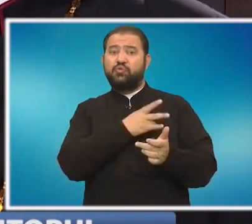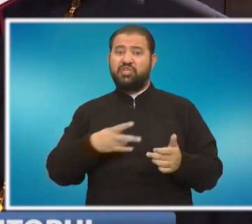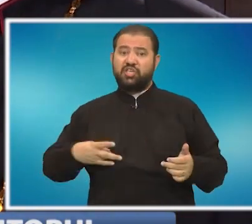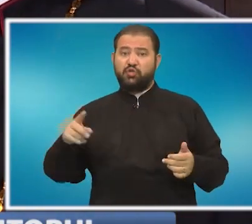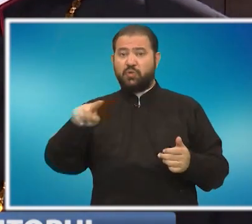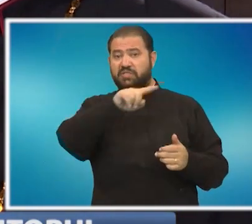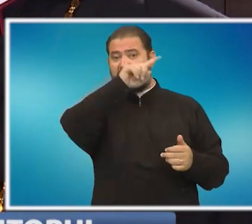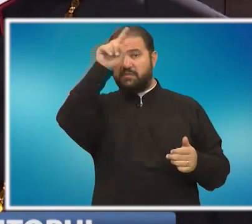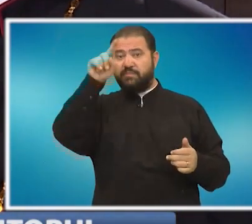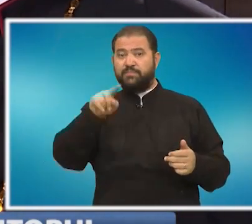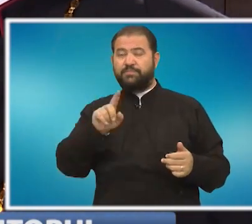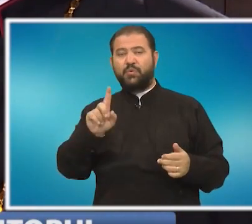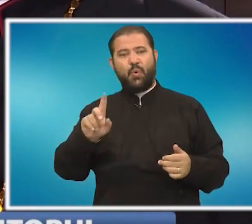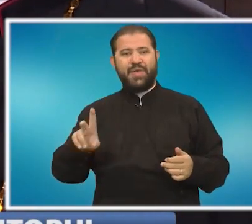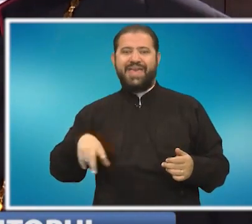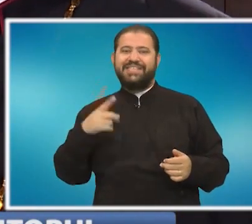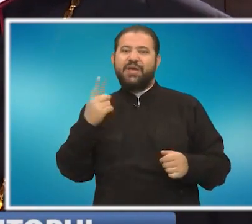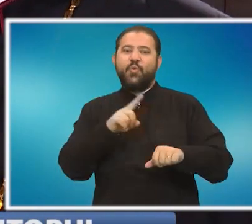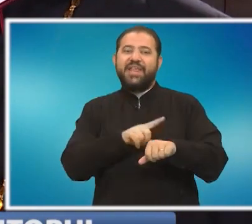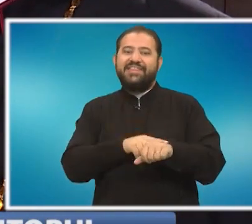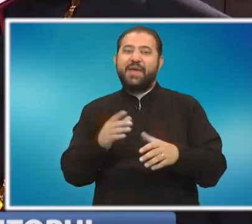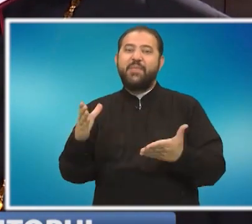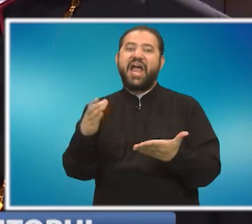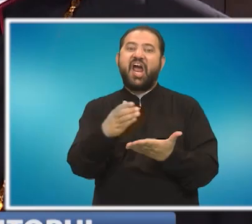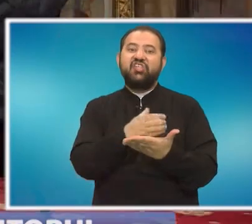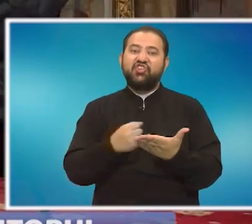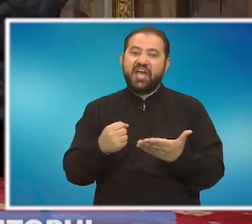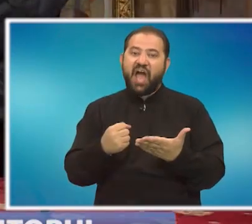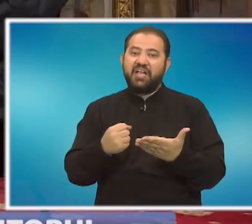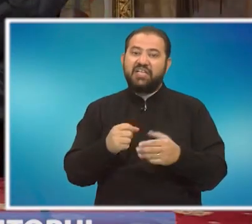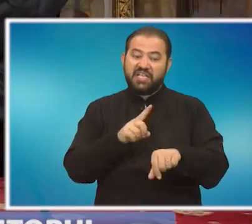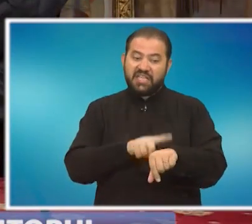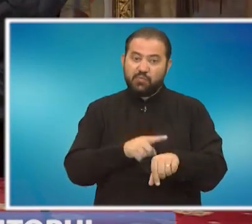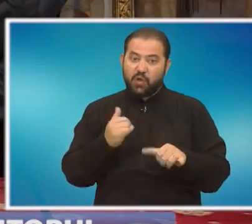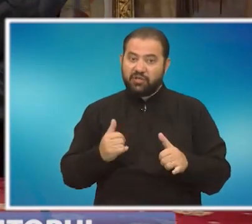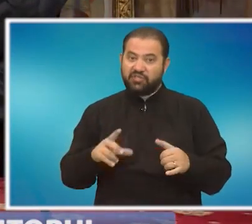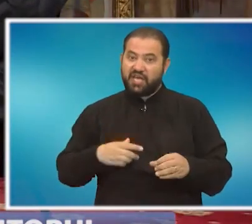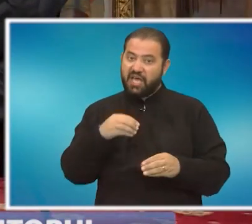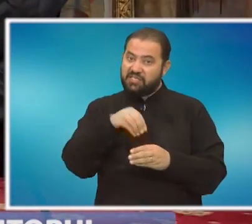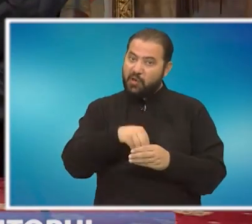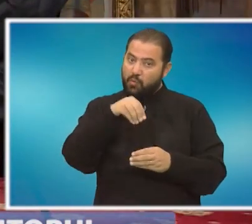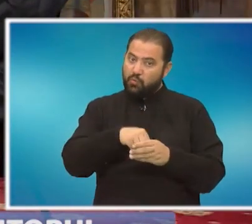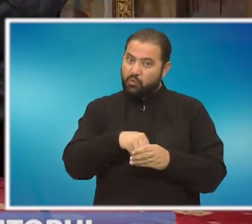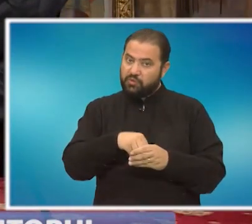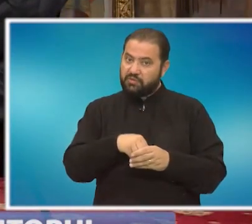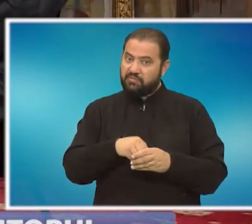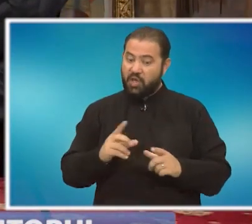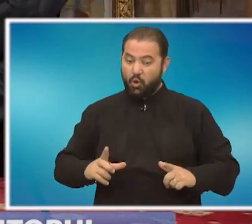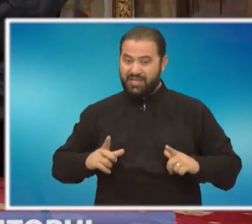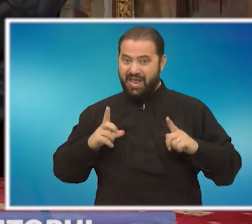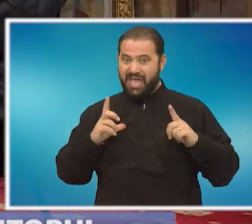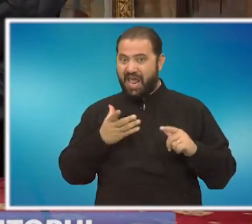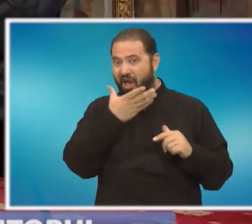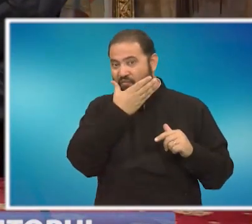timp pierdut, ci de un timp câștigat. Pentru că acest timp este umplut de